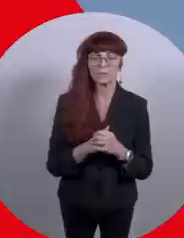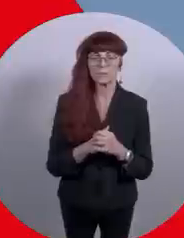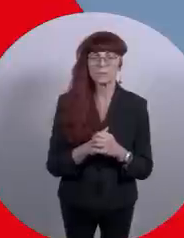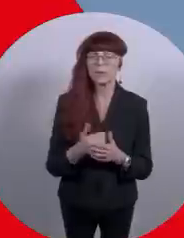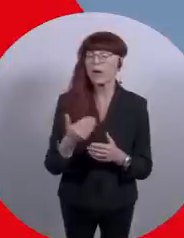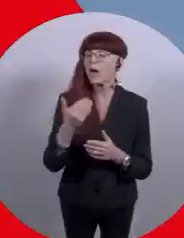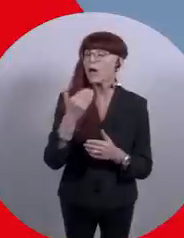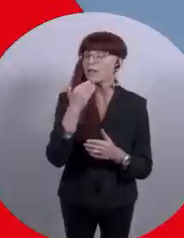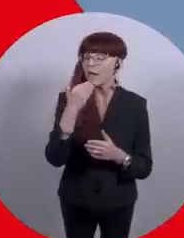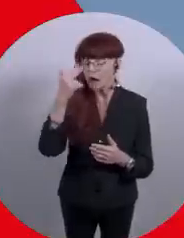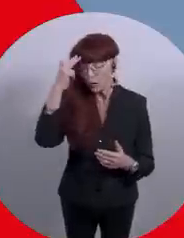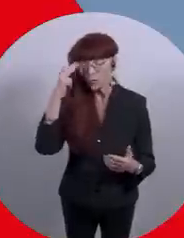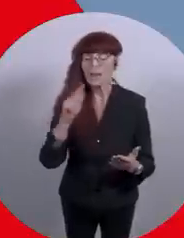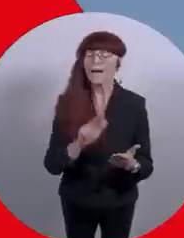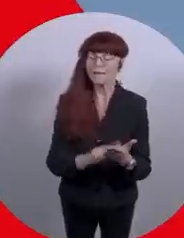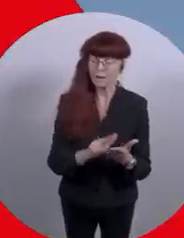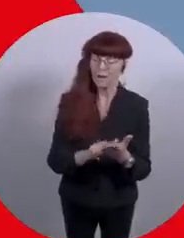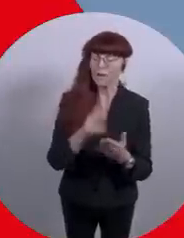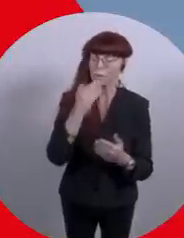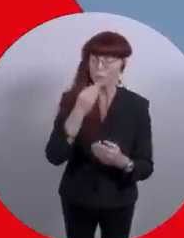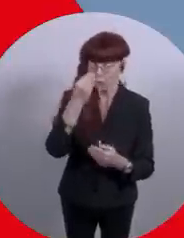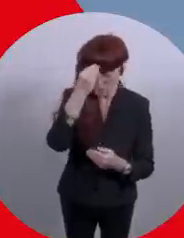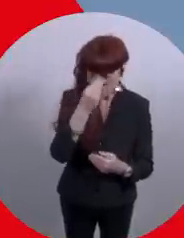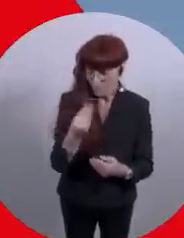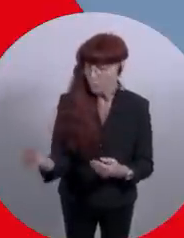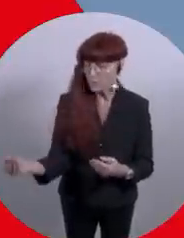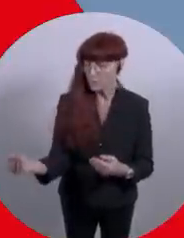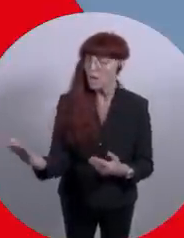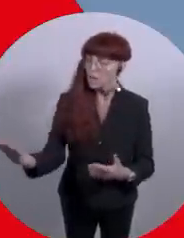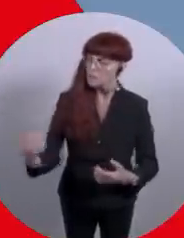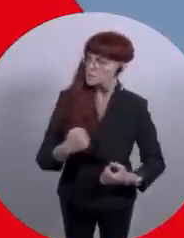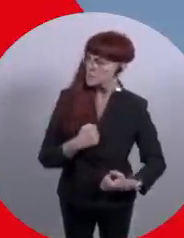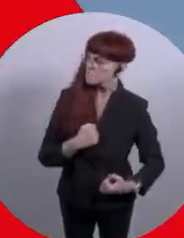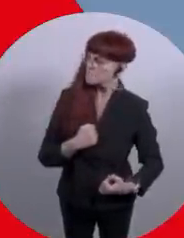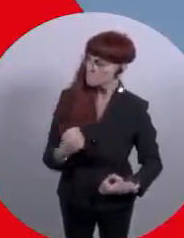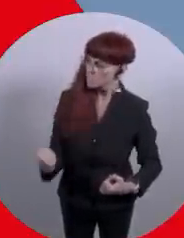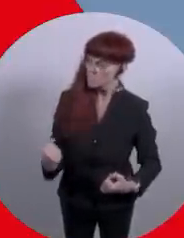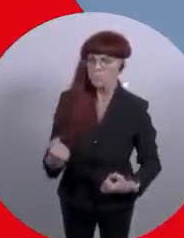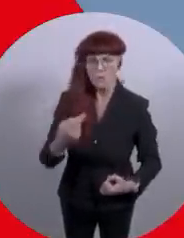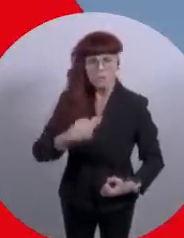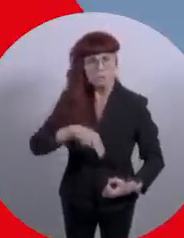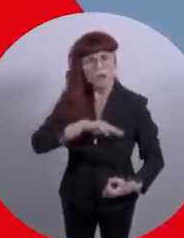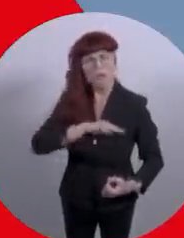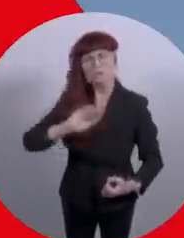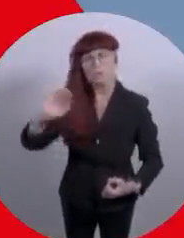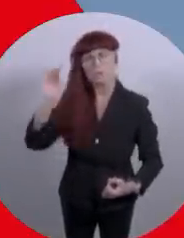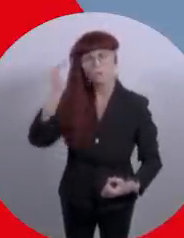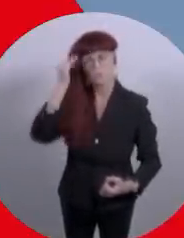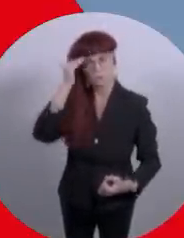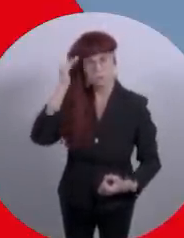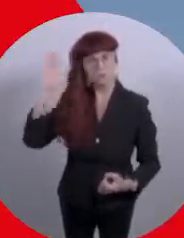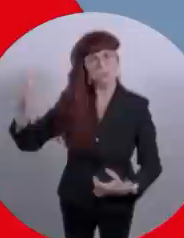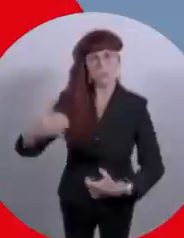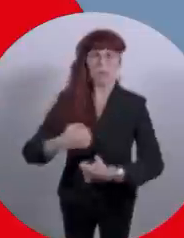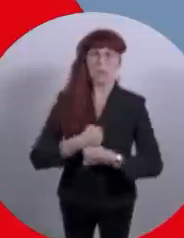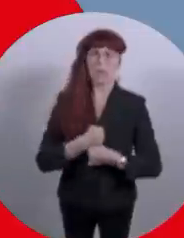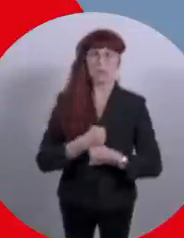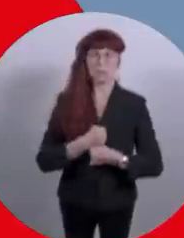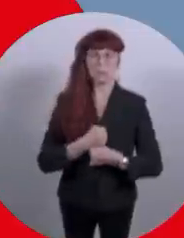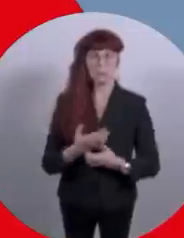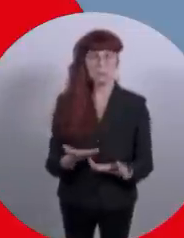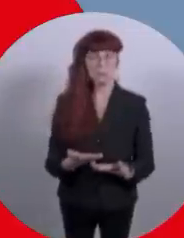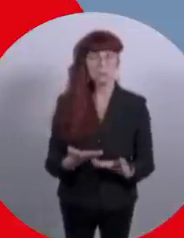Dank und Anerkennung auszusprechen für ihren Mut ihr Verantwortungsbewusstsein und ihre Haltung